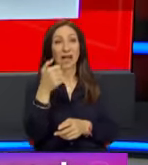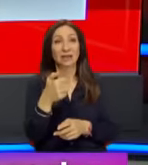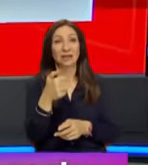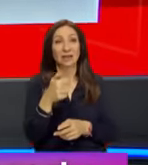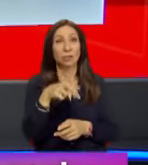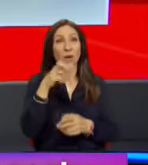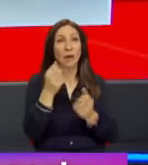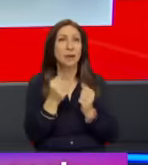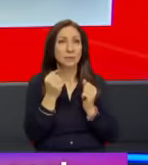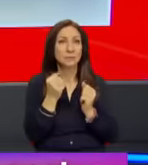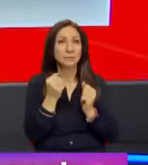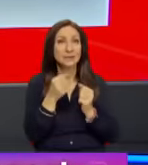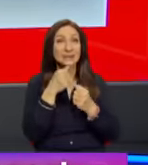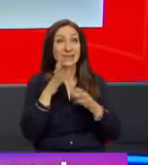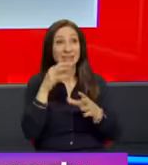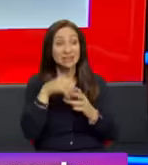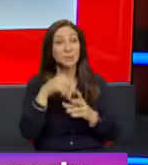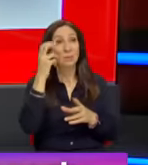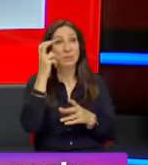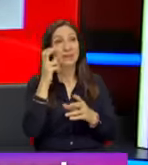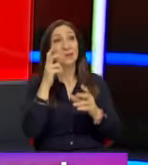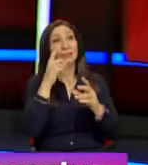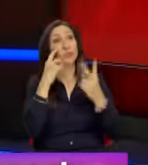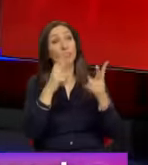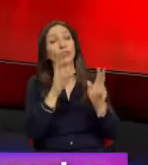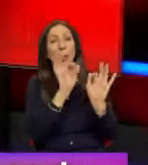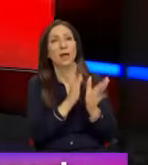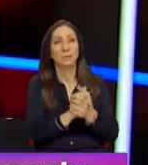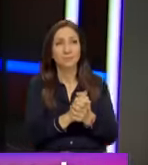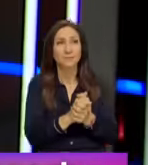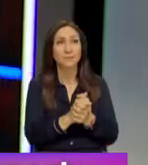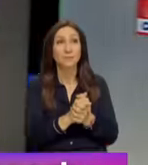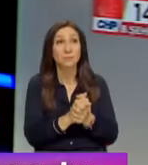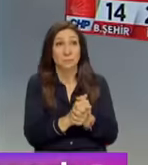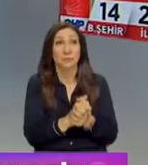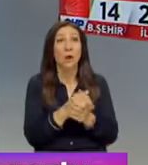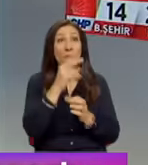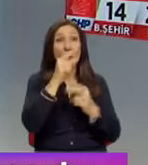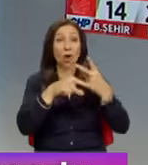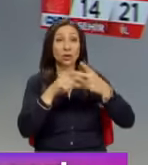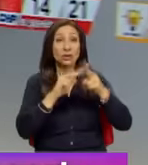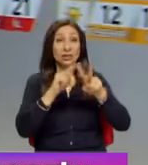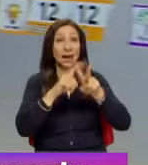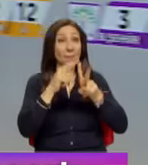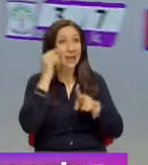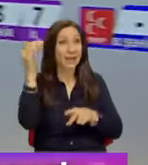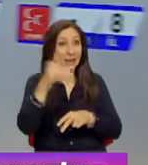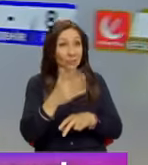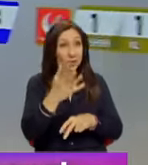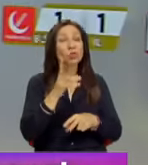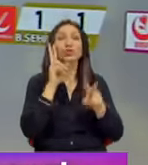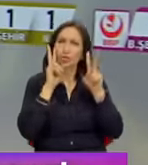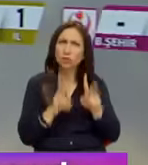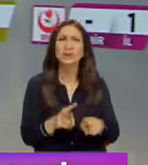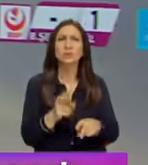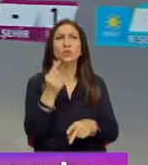%38,86'da kaldı. Denizli için, Manisa için tablo bu şekilde. Peki Özkan Yalım, kendisini burada da ağırlamıştık.